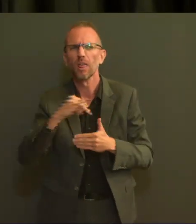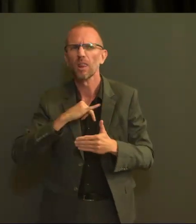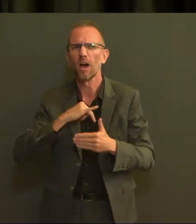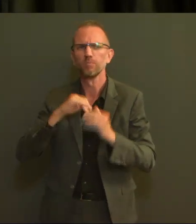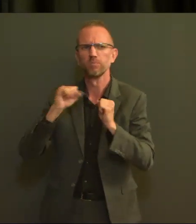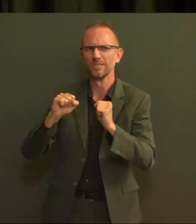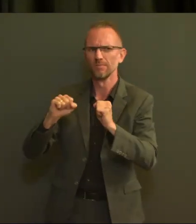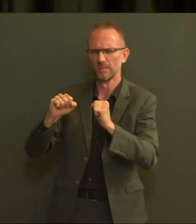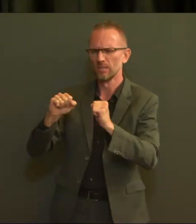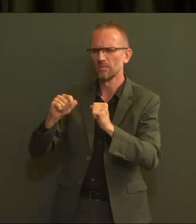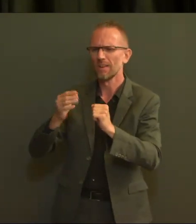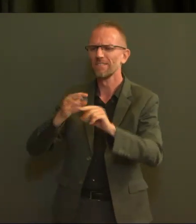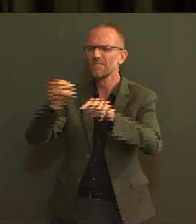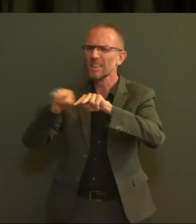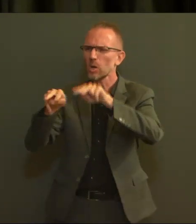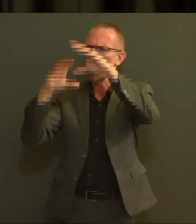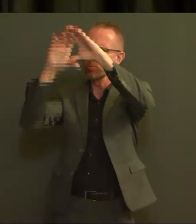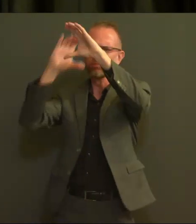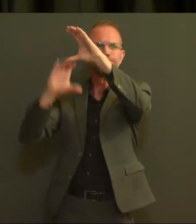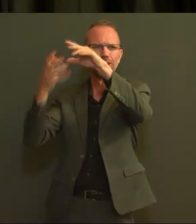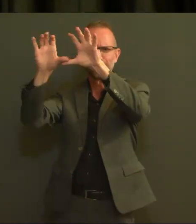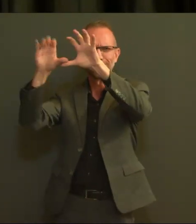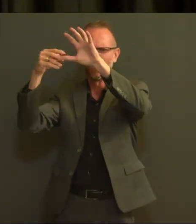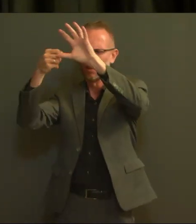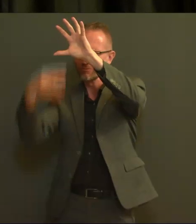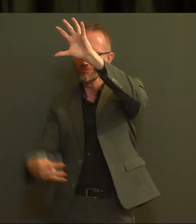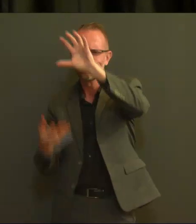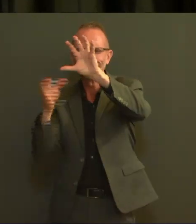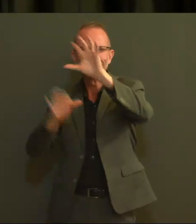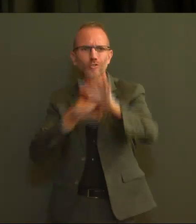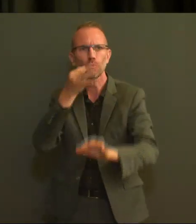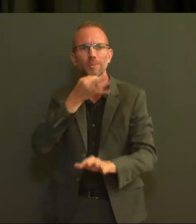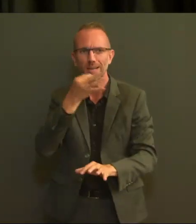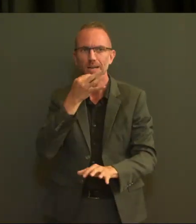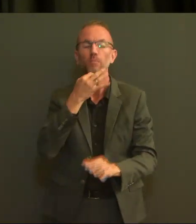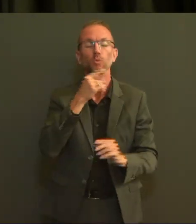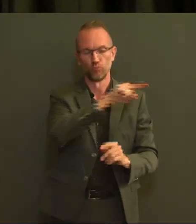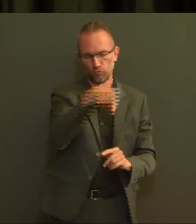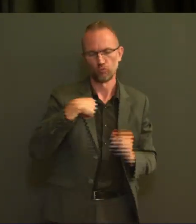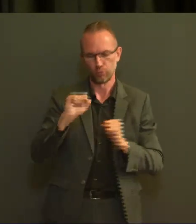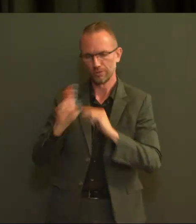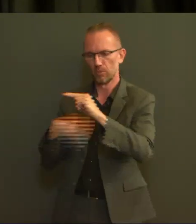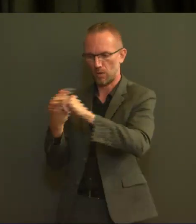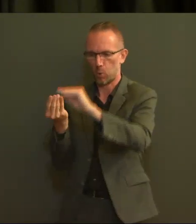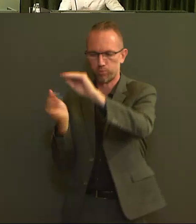La prochaine conférence de presse, ce sera mercredi. Bedankt en tot woensdag.